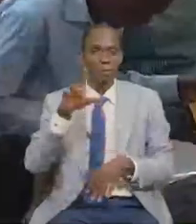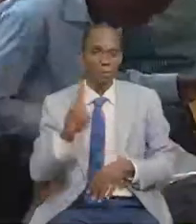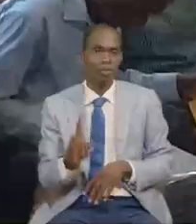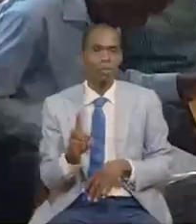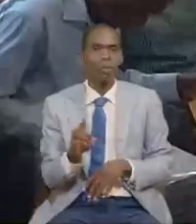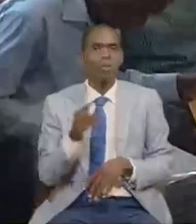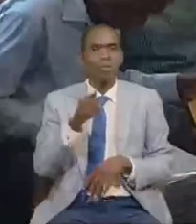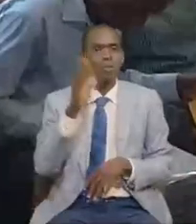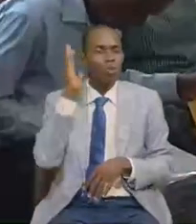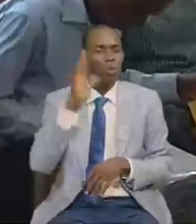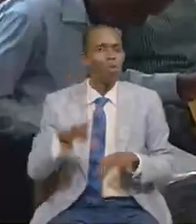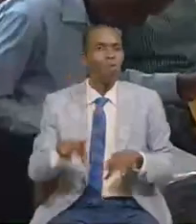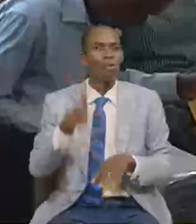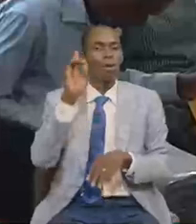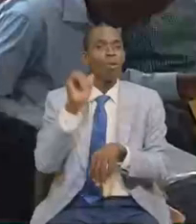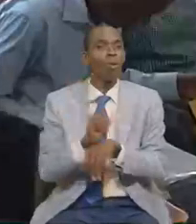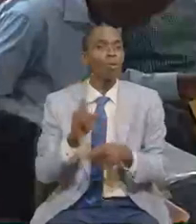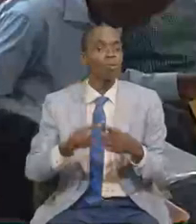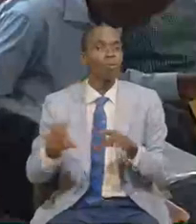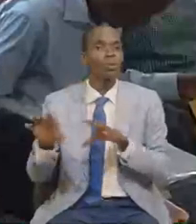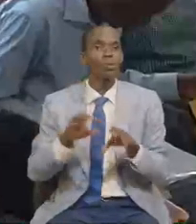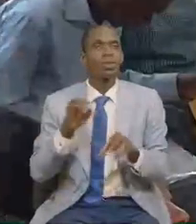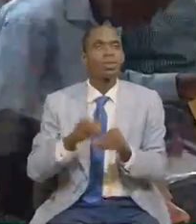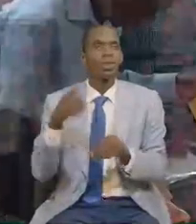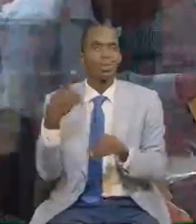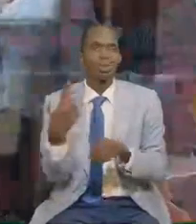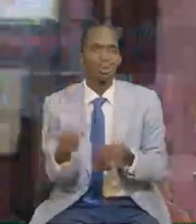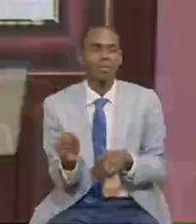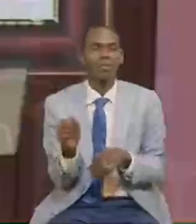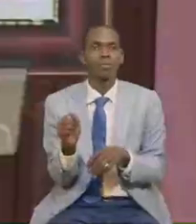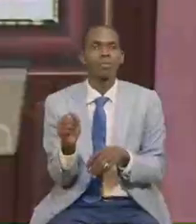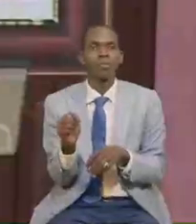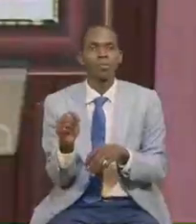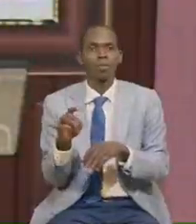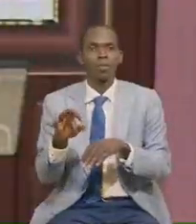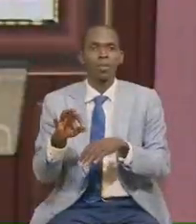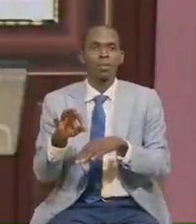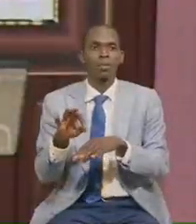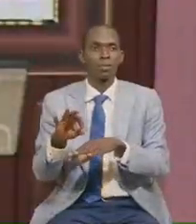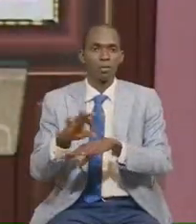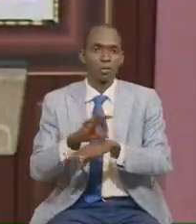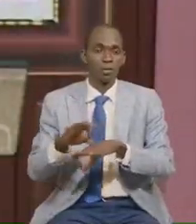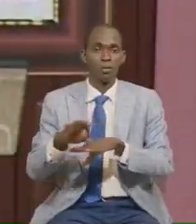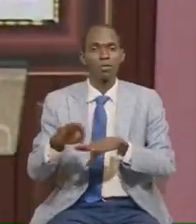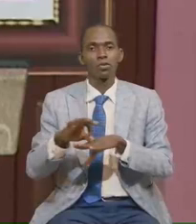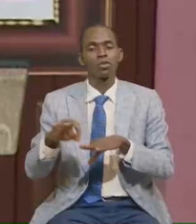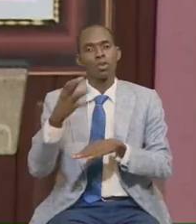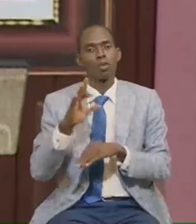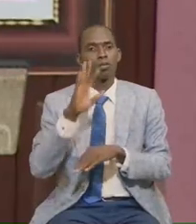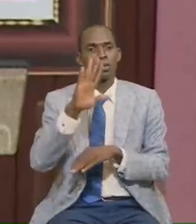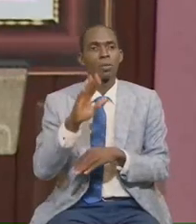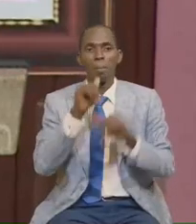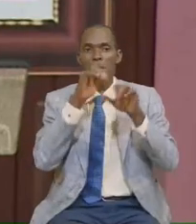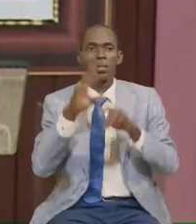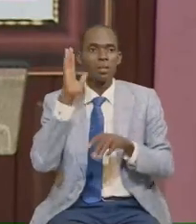du travail à faire dans les champs. Le fruit de tes entrailles, le fruit de ton sol,